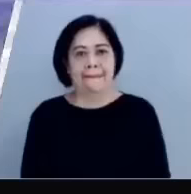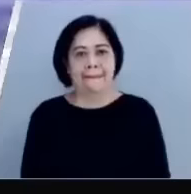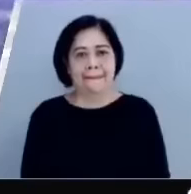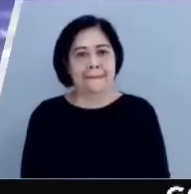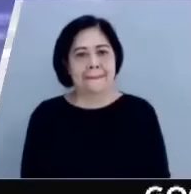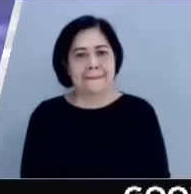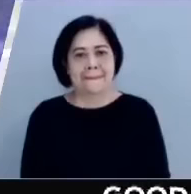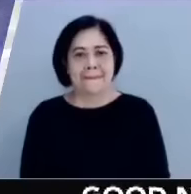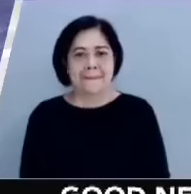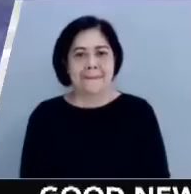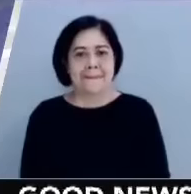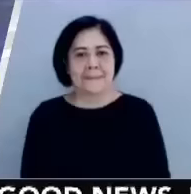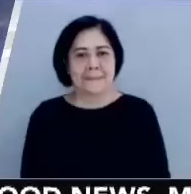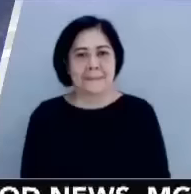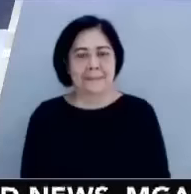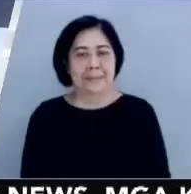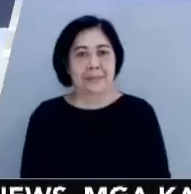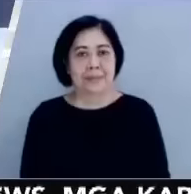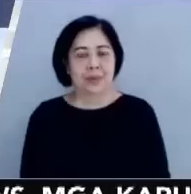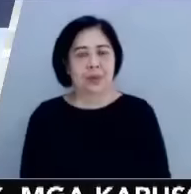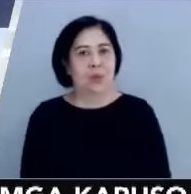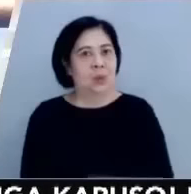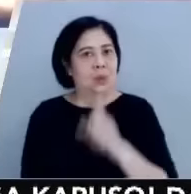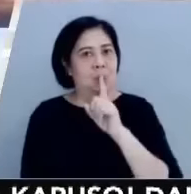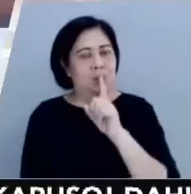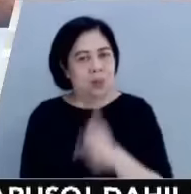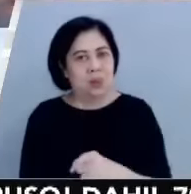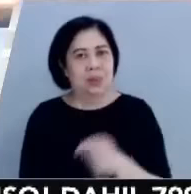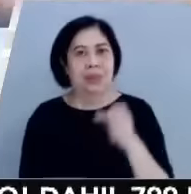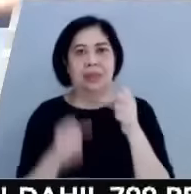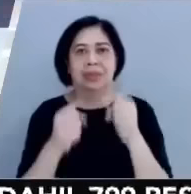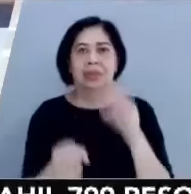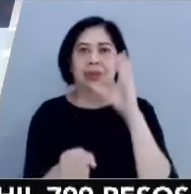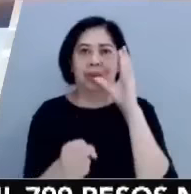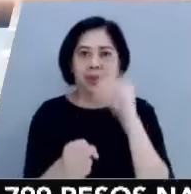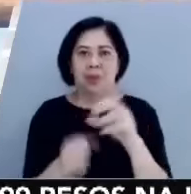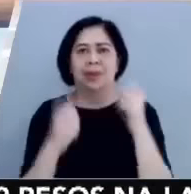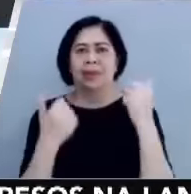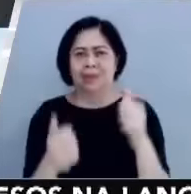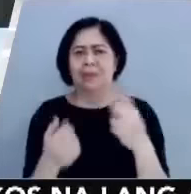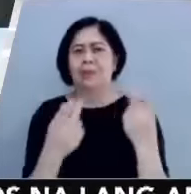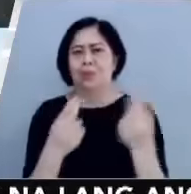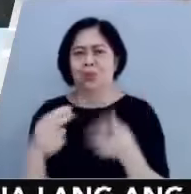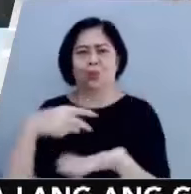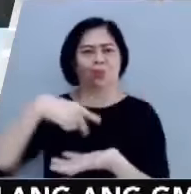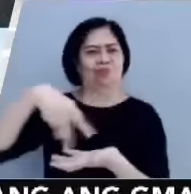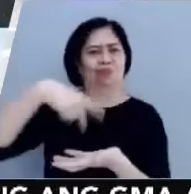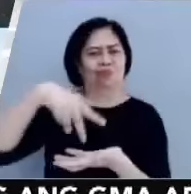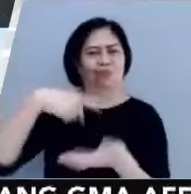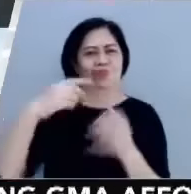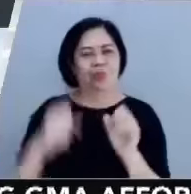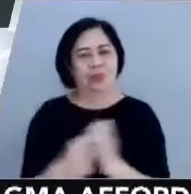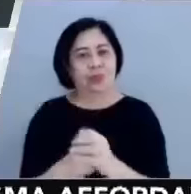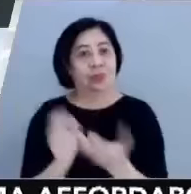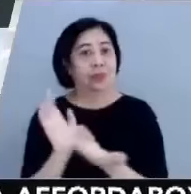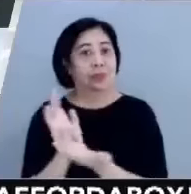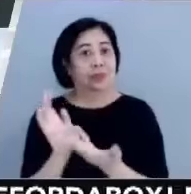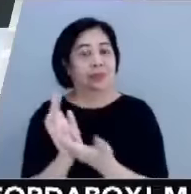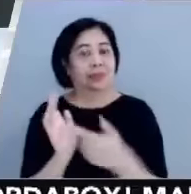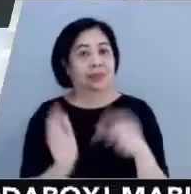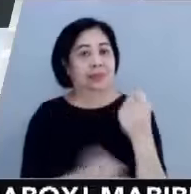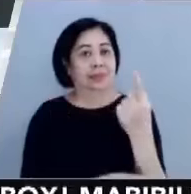ch walang duda the Street Boys can still do the moves pinatunayan ng 11 member